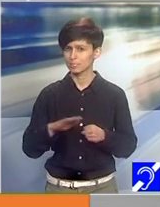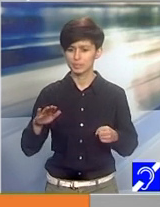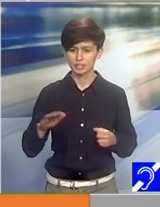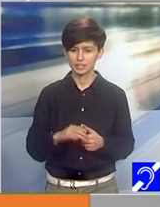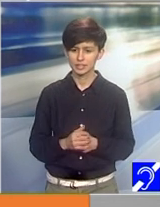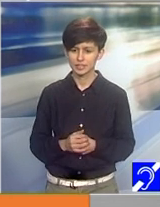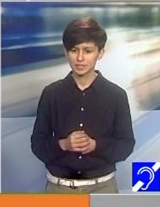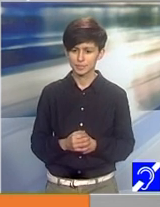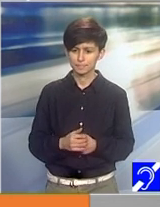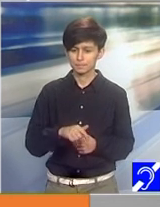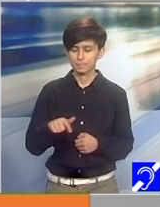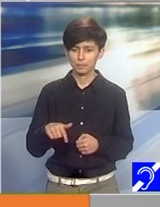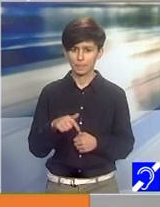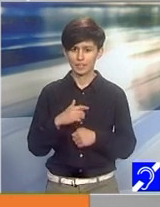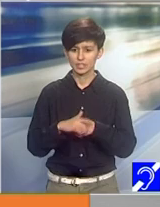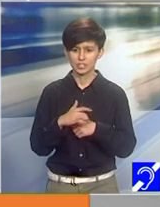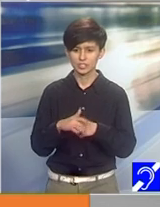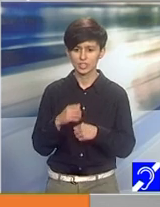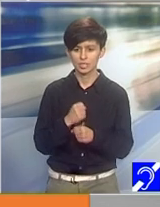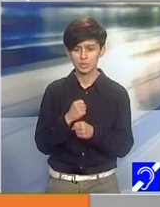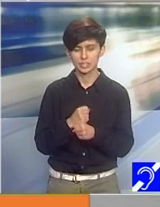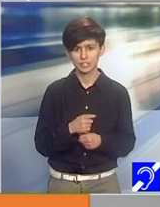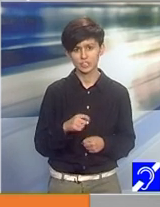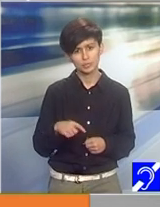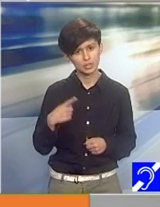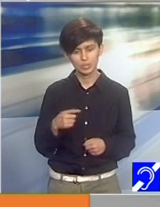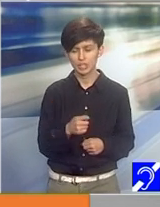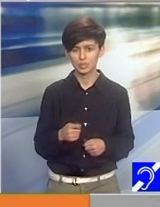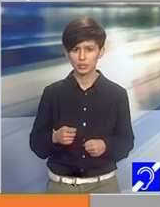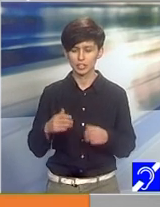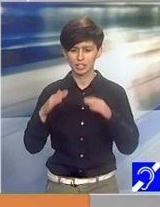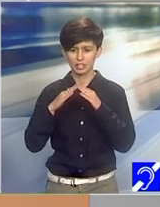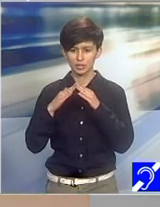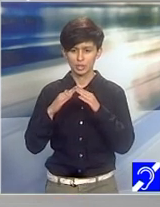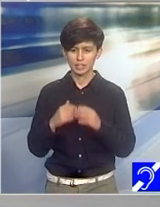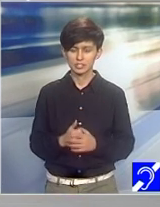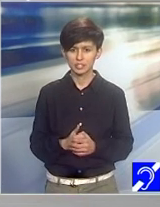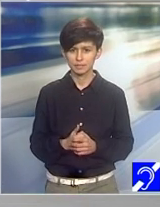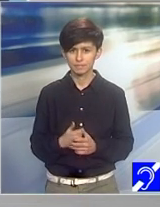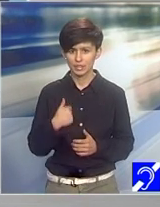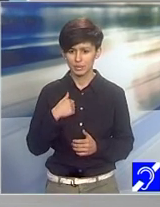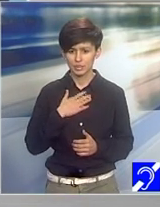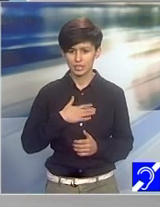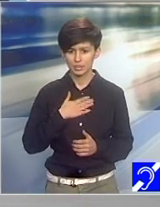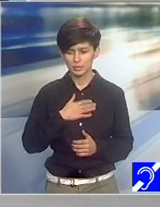de fapt, facem un alt proiect, deja lucrăm la un alt proiect, o casă. Îmi place cum spuneți, lucrăm la un alt proiect. Da. Sunteți chiar un